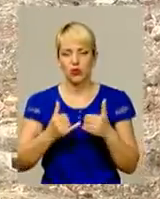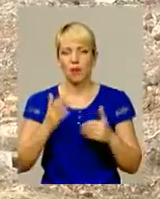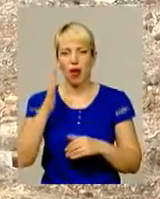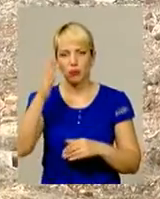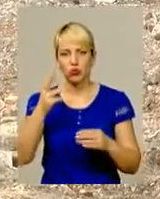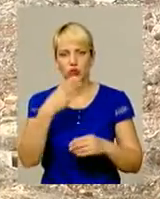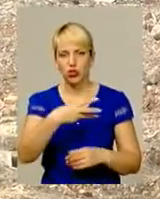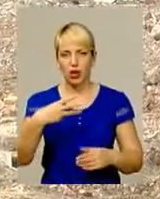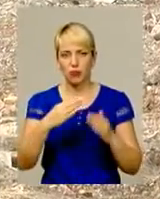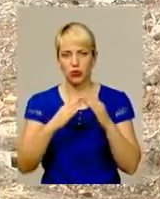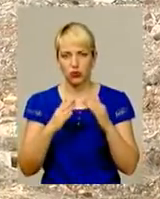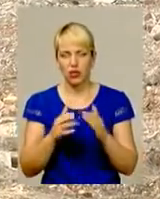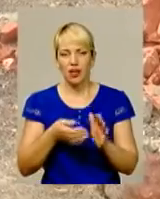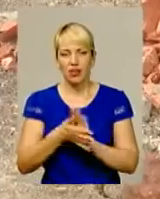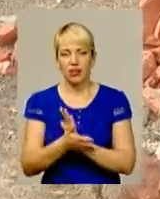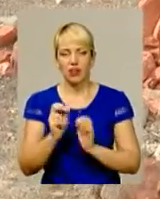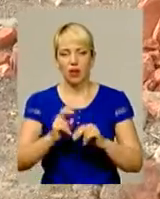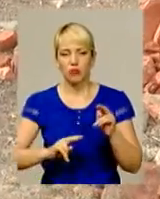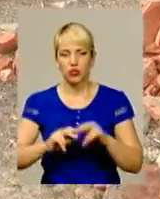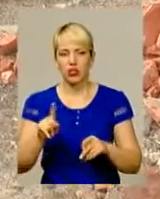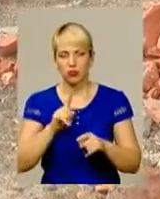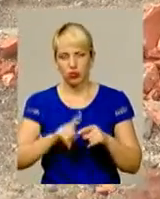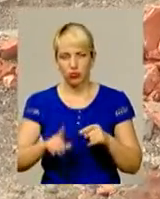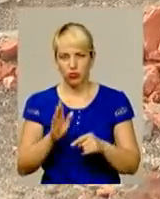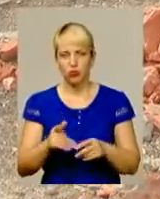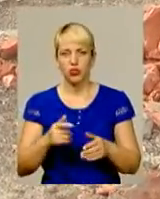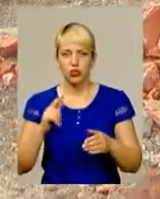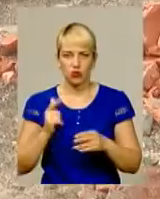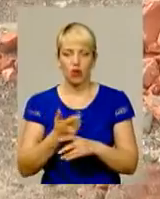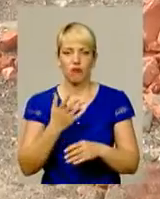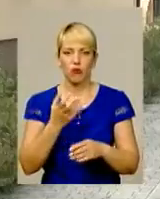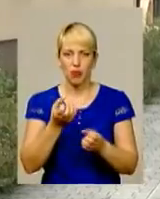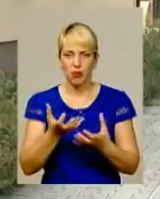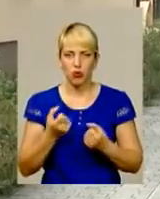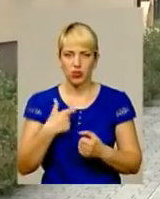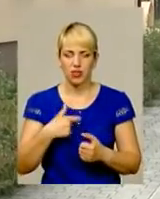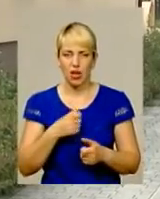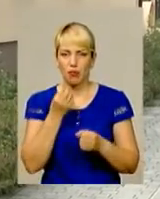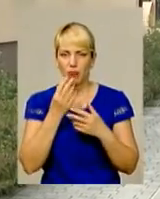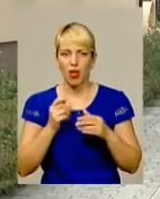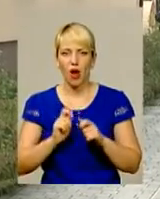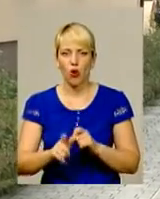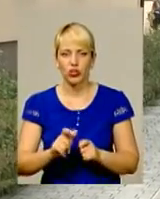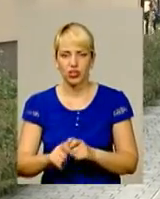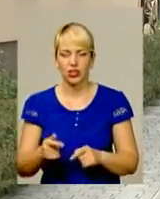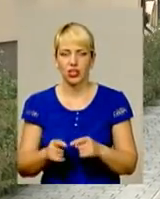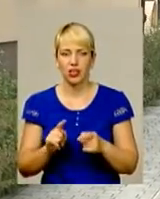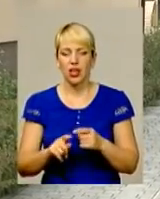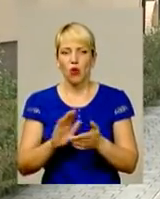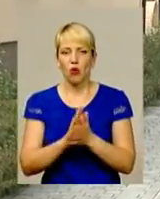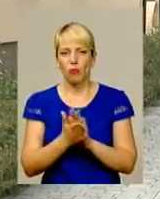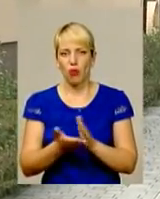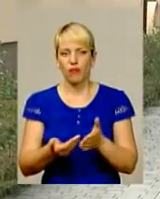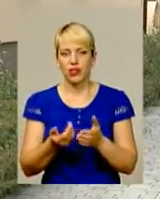триповерхівки. Витрати на будівництво, яке почнеться незабаром, знову візьмуть на себе благодійники. Умови отримання ключів від квартир